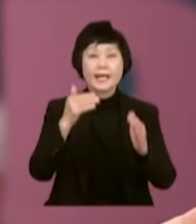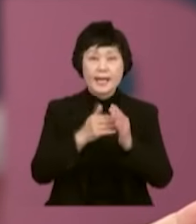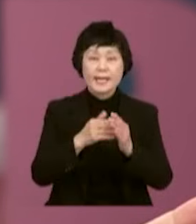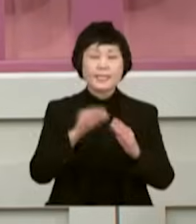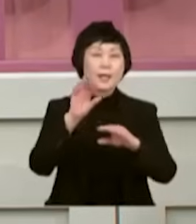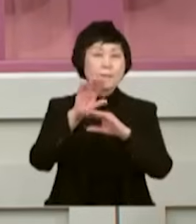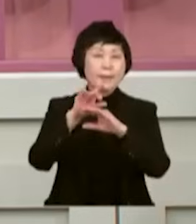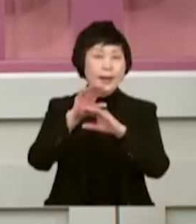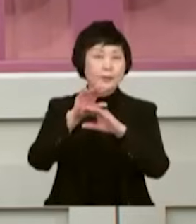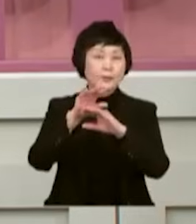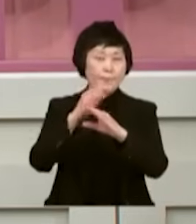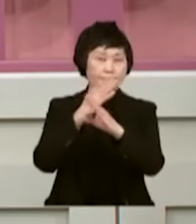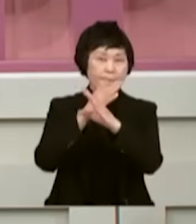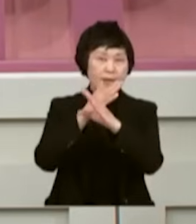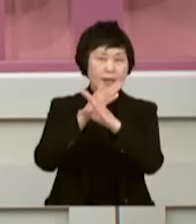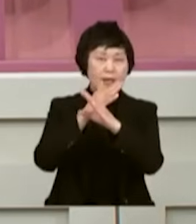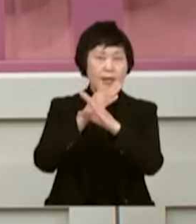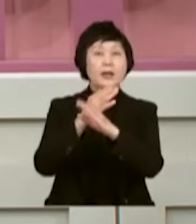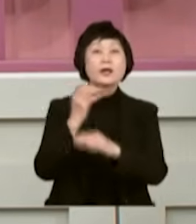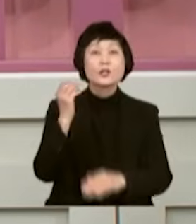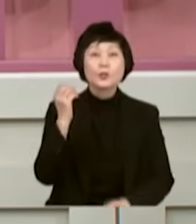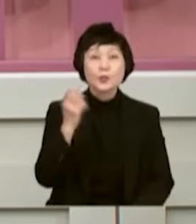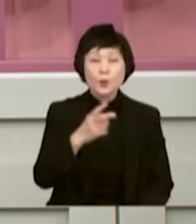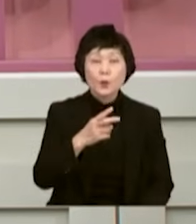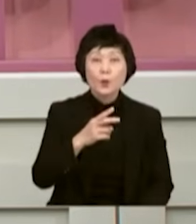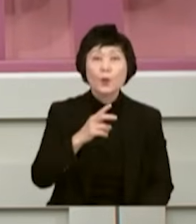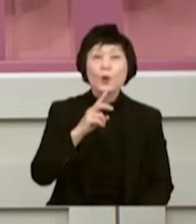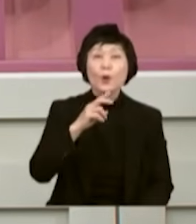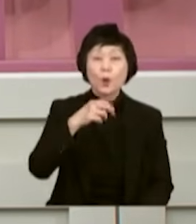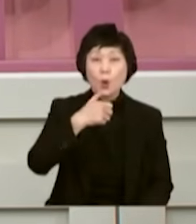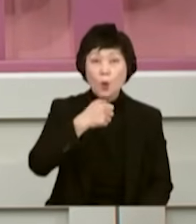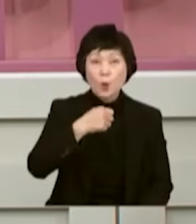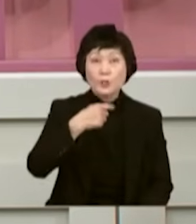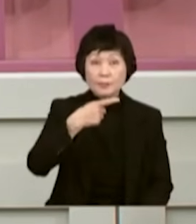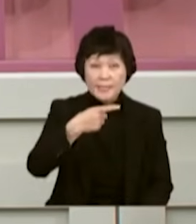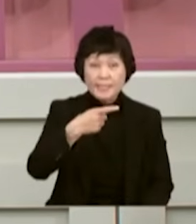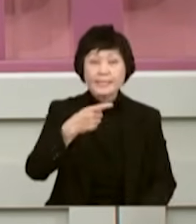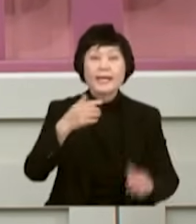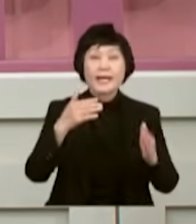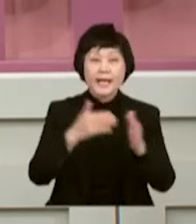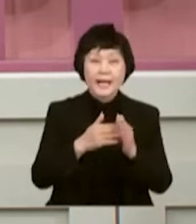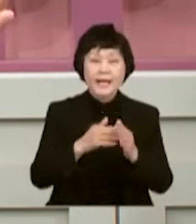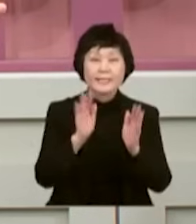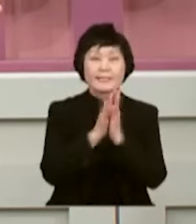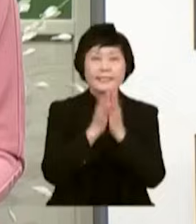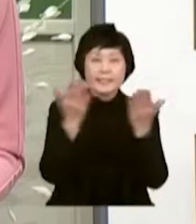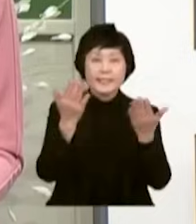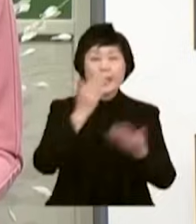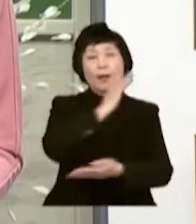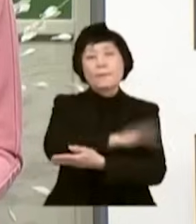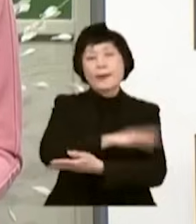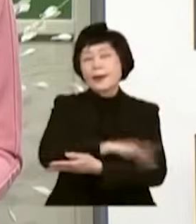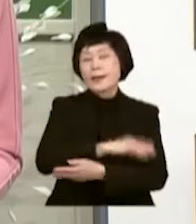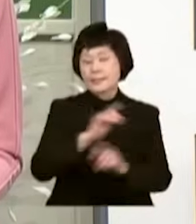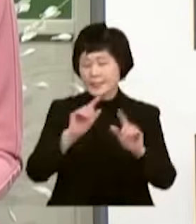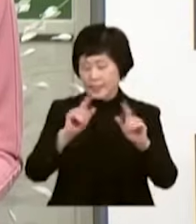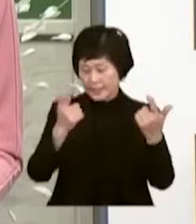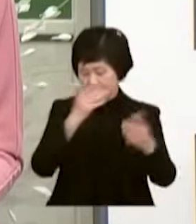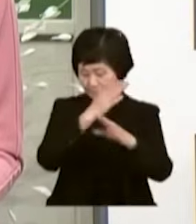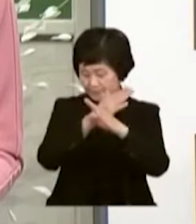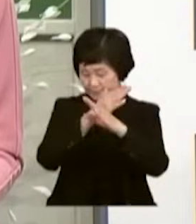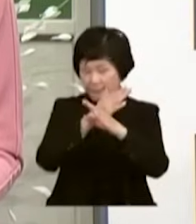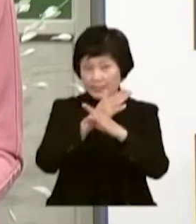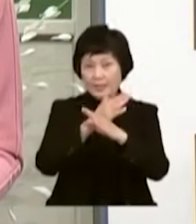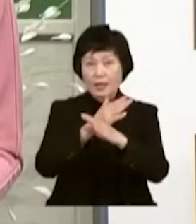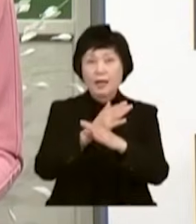나가겠습니다. 네. 그리고 만 51세 딱 될 때까지 책 안 내겠습니다. 그게 아. 10년이네 그러니까? 네.